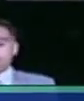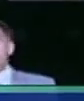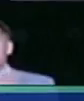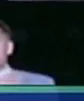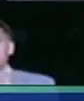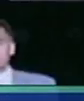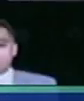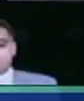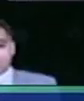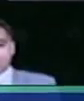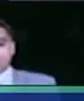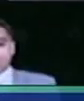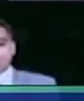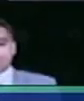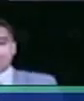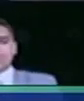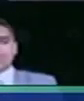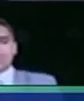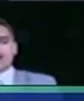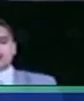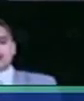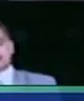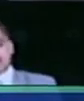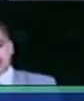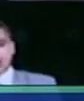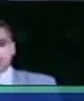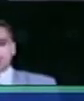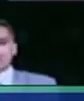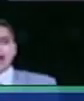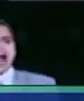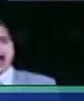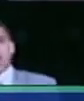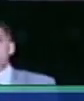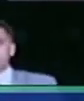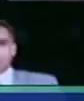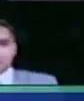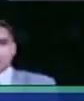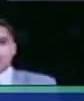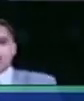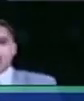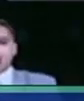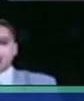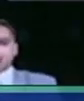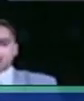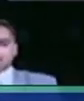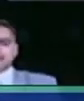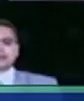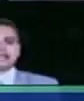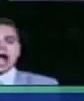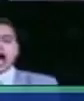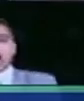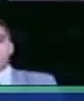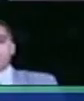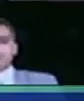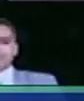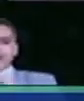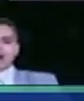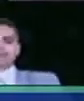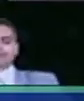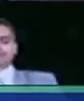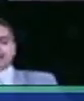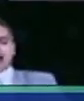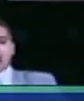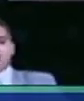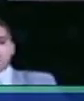متطوعين ومؤسسات وجهات فاعلة تحت مظلة التحالف الوطني للعمل